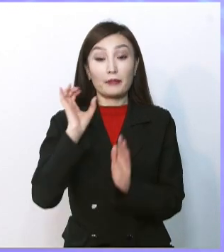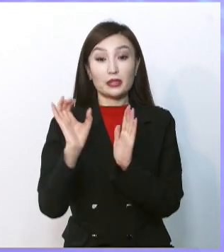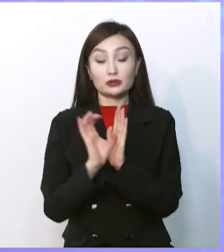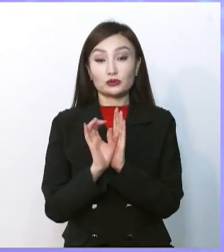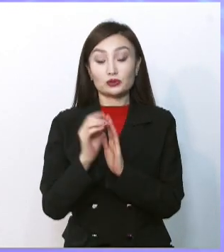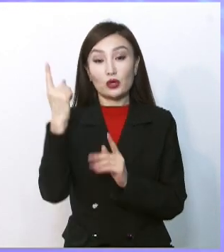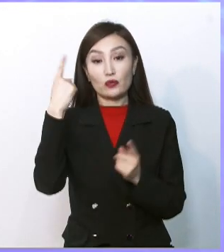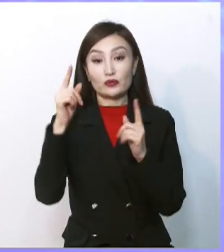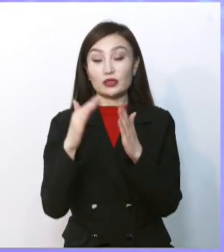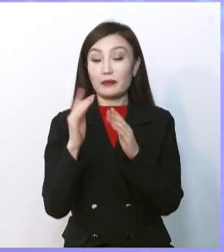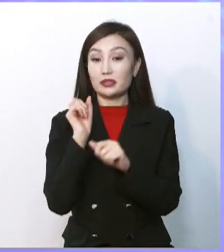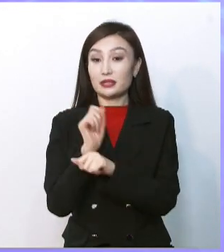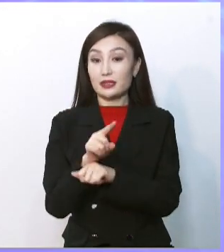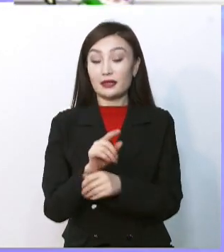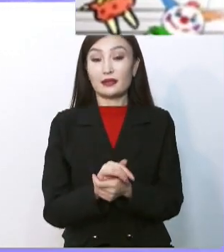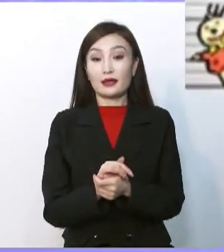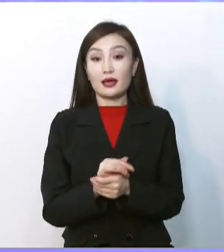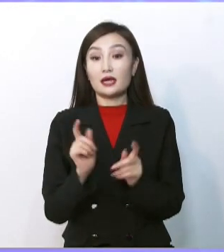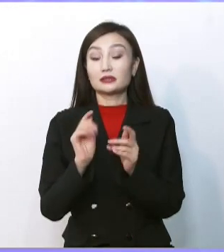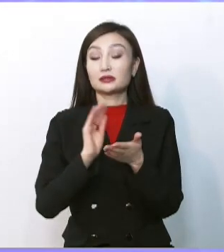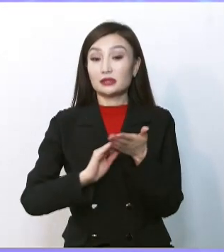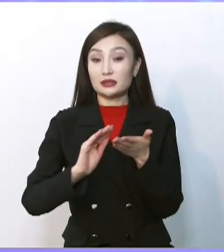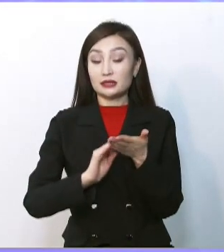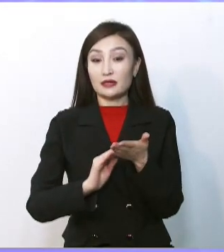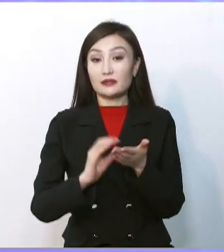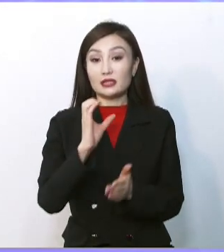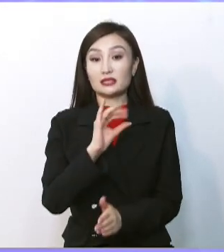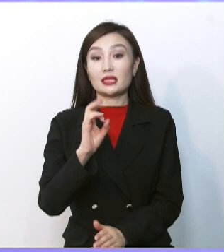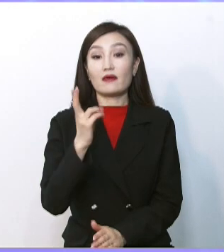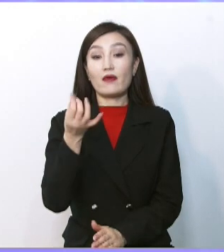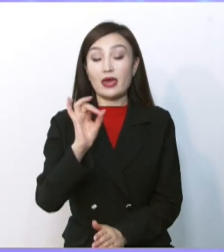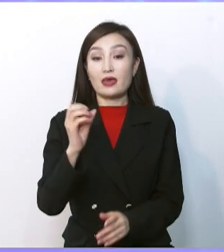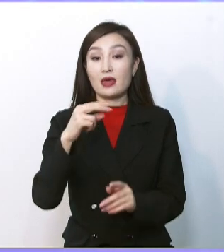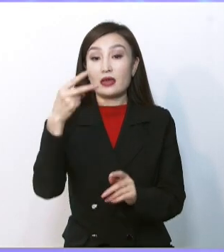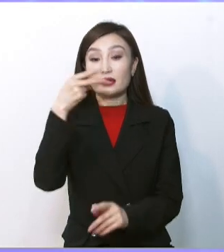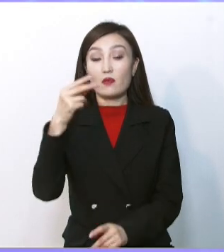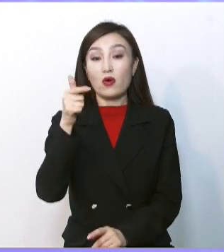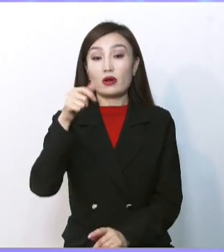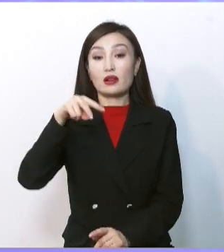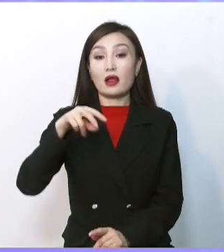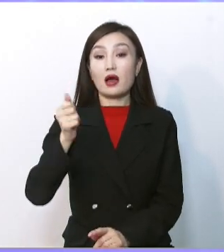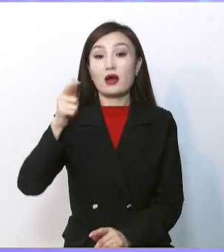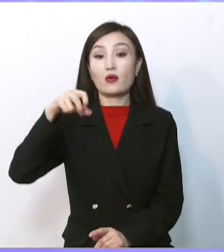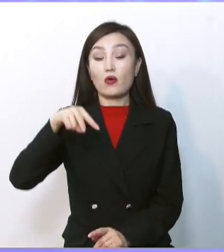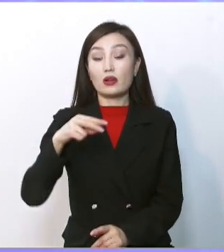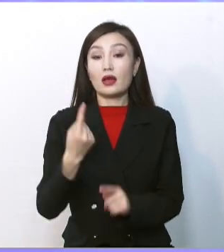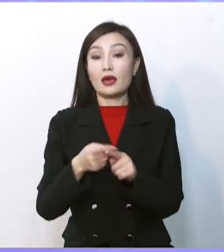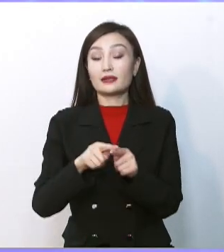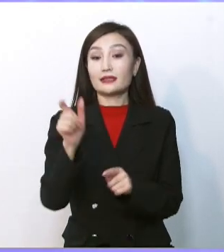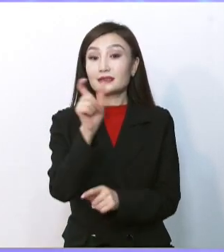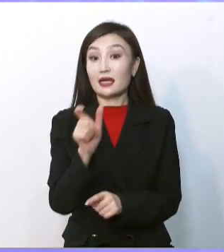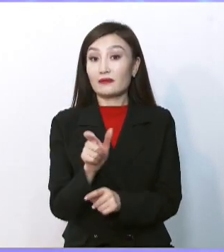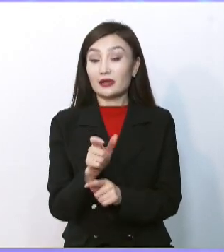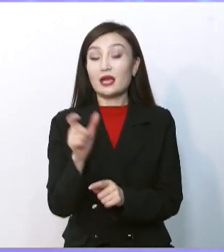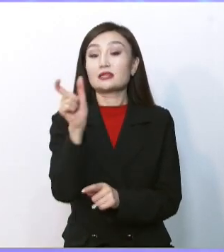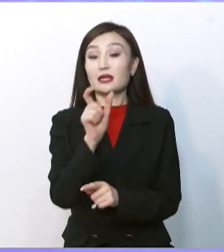Послушайте творческое домашнее задание. Составьте синквень на тему глагол. Синквень – это непростое стихотворение,